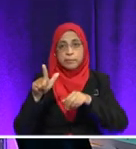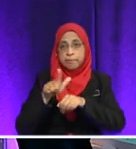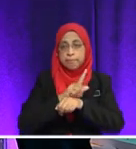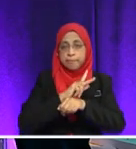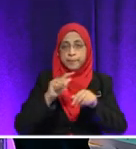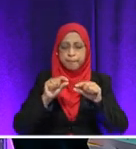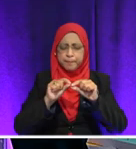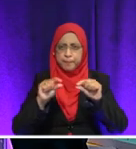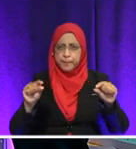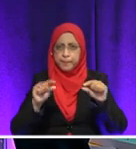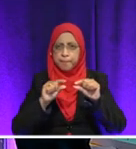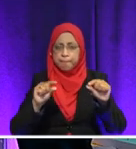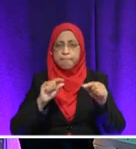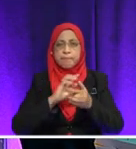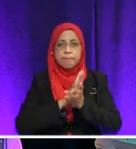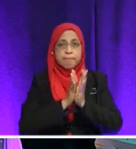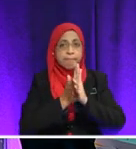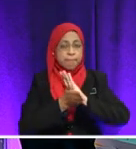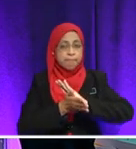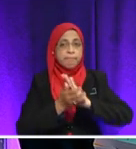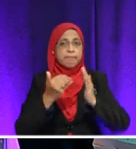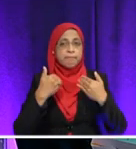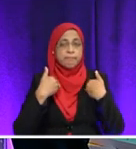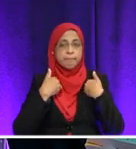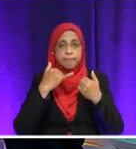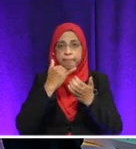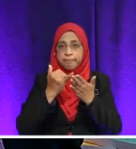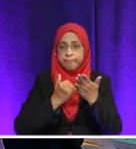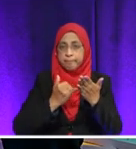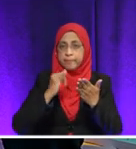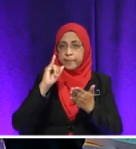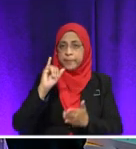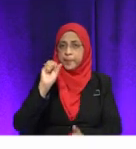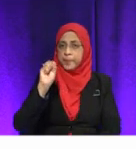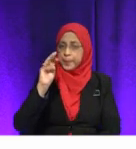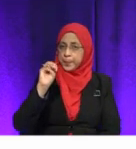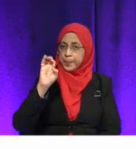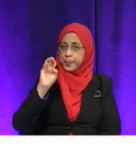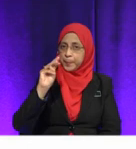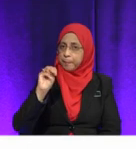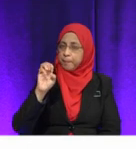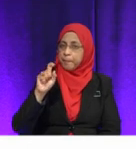maka berhasillah lukisan isometri bagi pembukaan